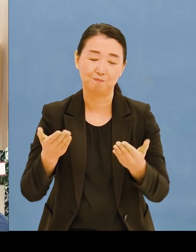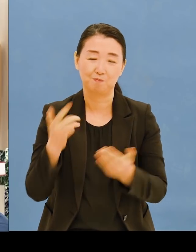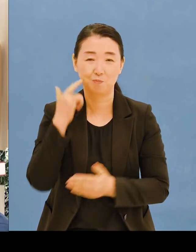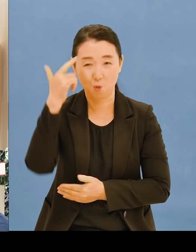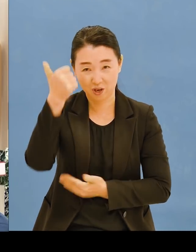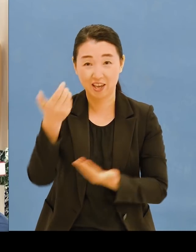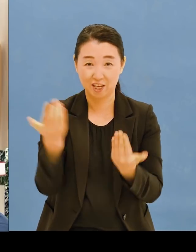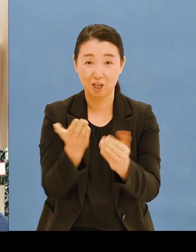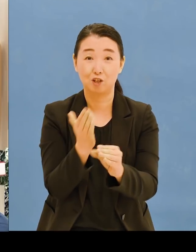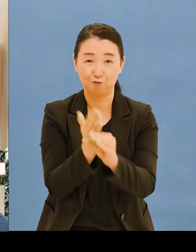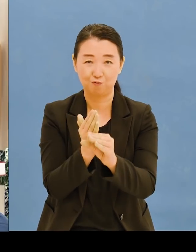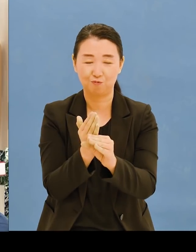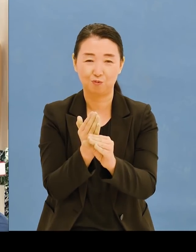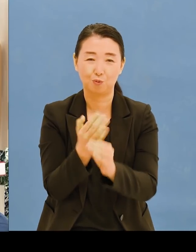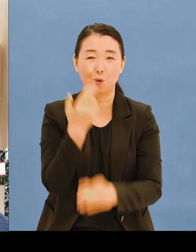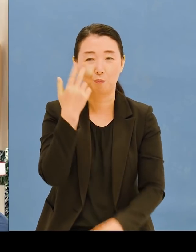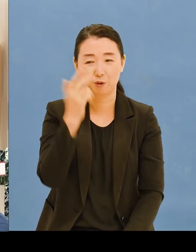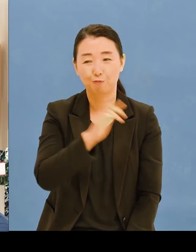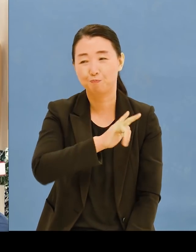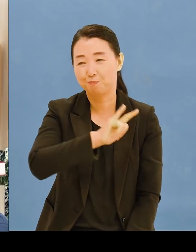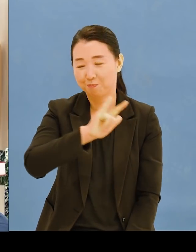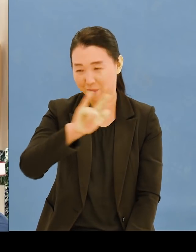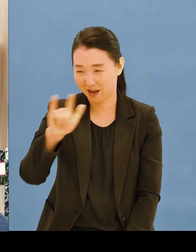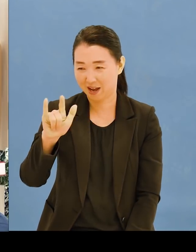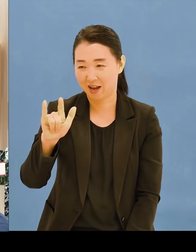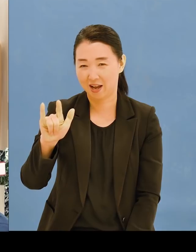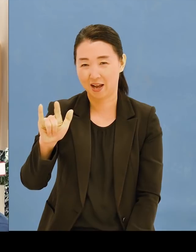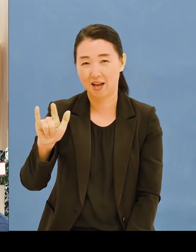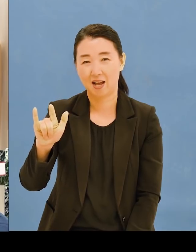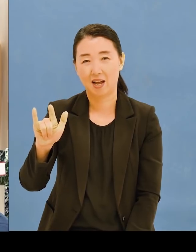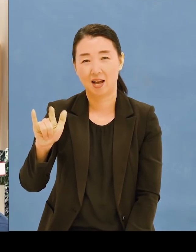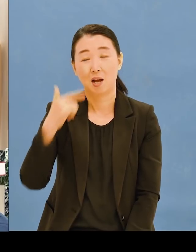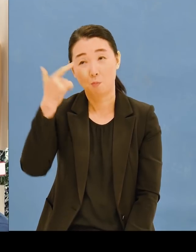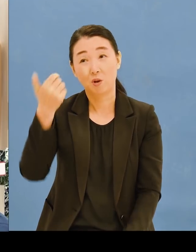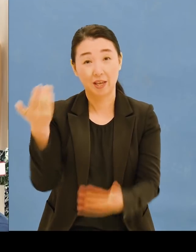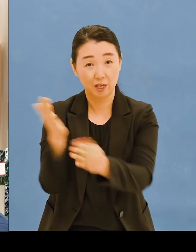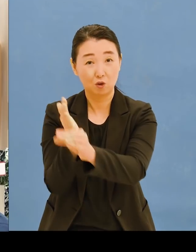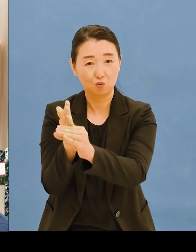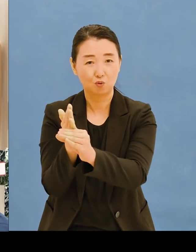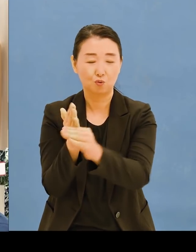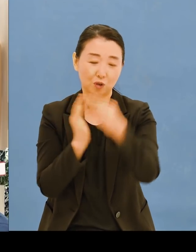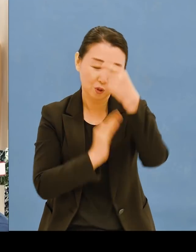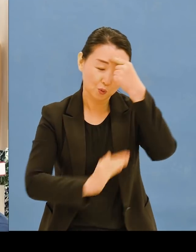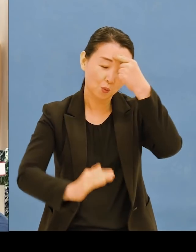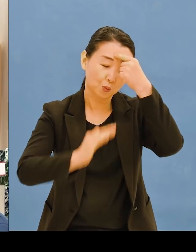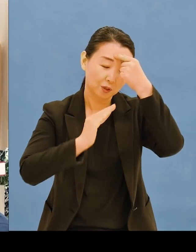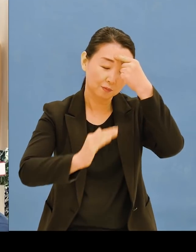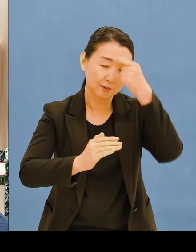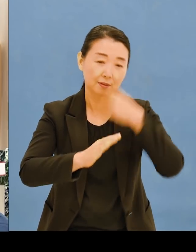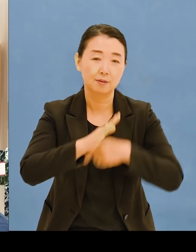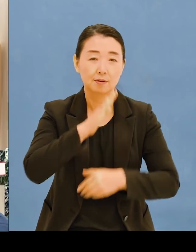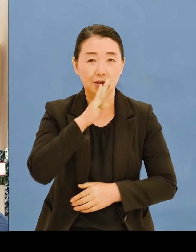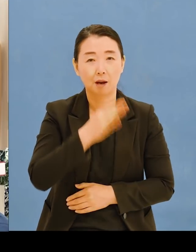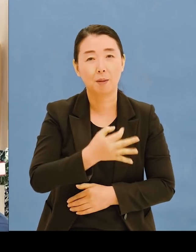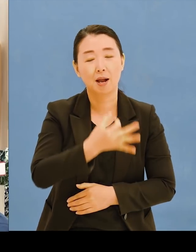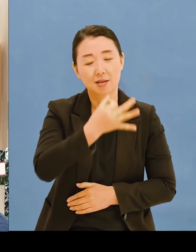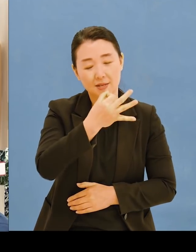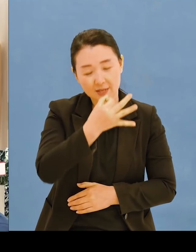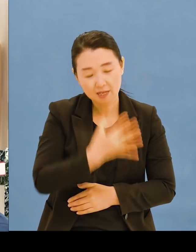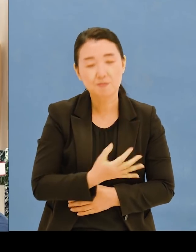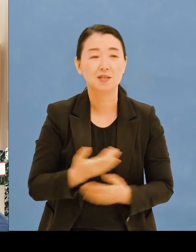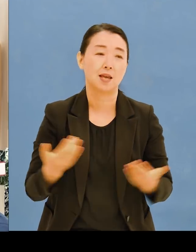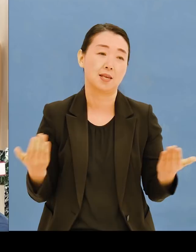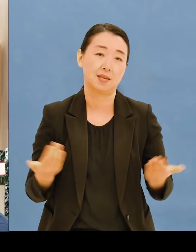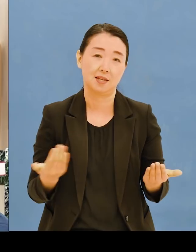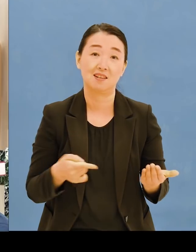하면서도 그렇고 이제 미국에서 이민 사역을 하면서도 네. 그렇고 우리 그 성도님들이 얼마나 피땀 흘려서 그렇게